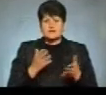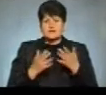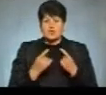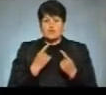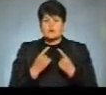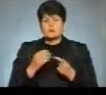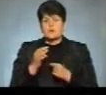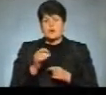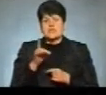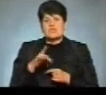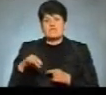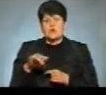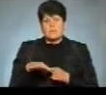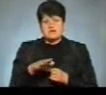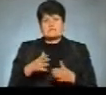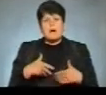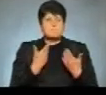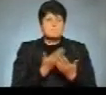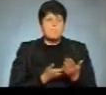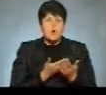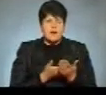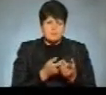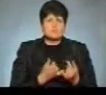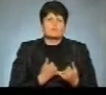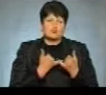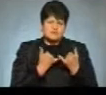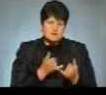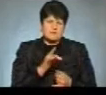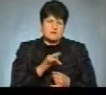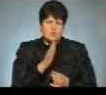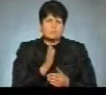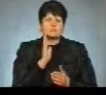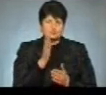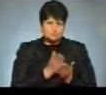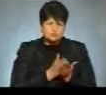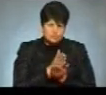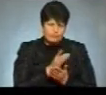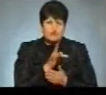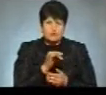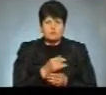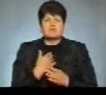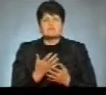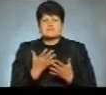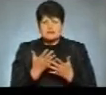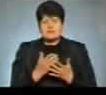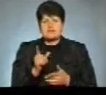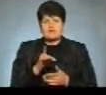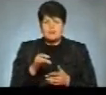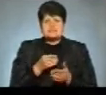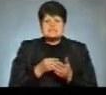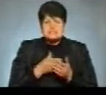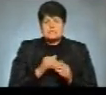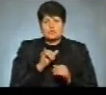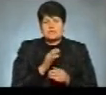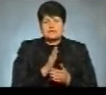говорити про європейських порадників, ми поважаємо Європу, ми будемо йти в Європу, ми визнаємо європейські цінності, які в них